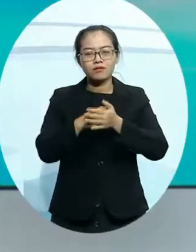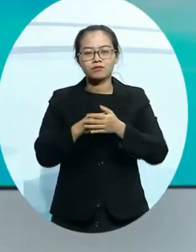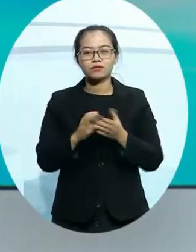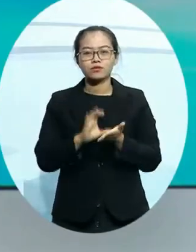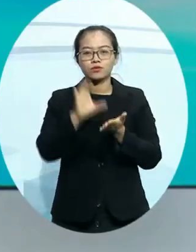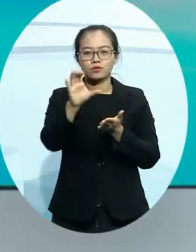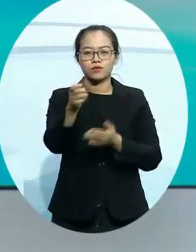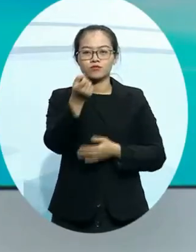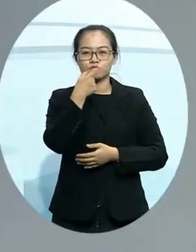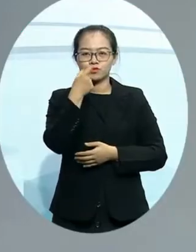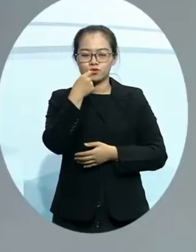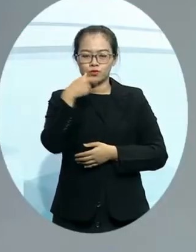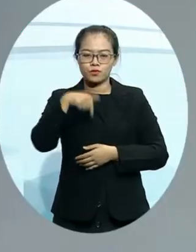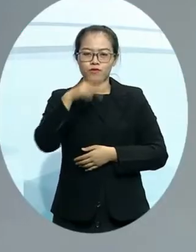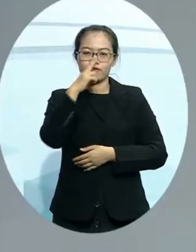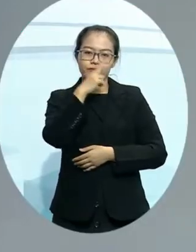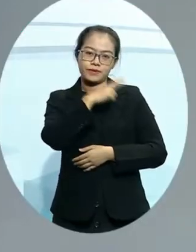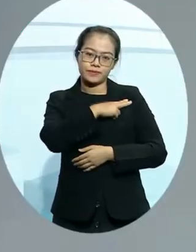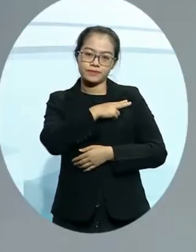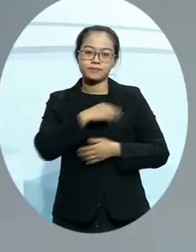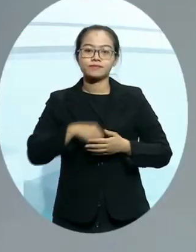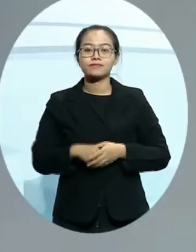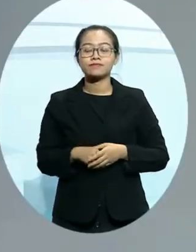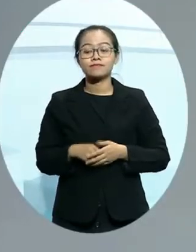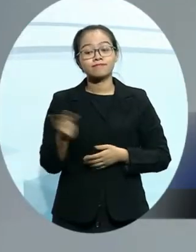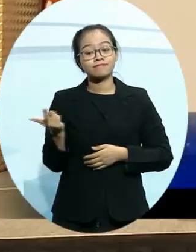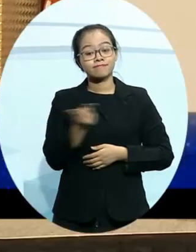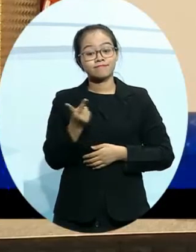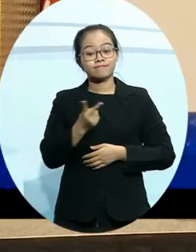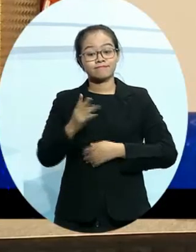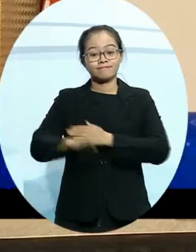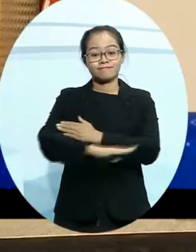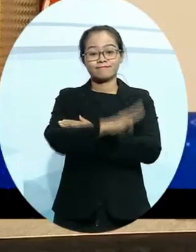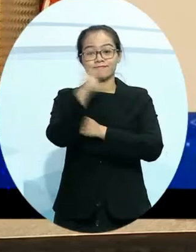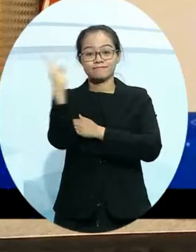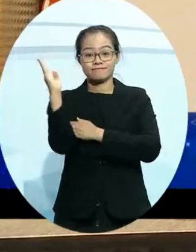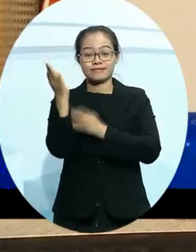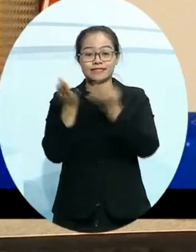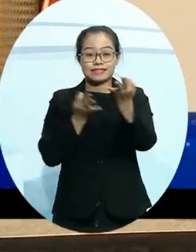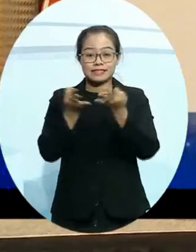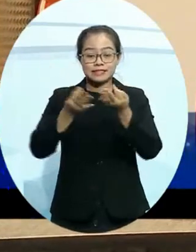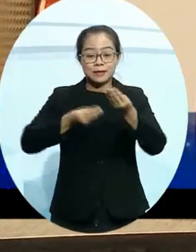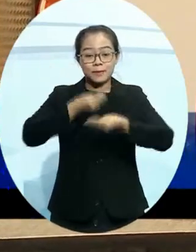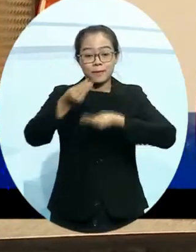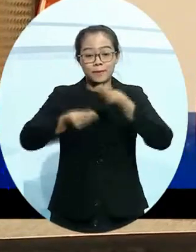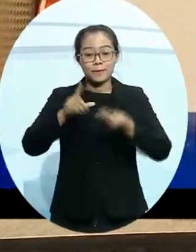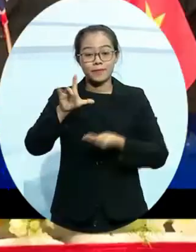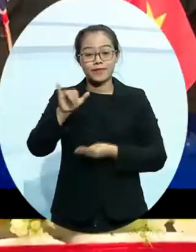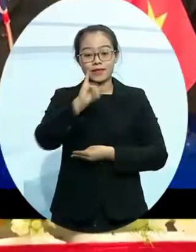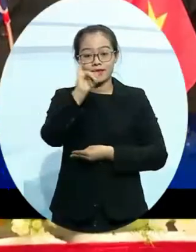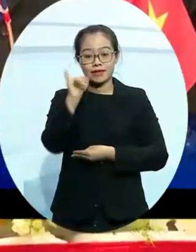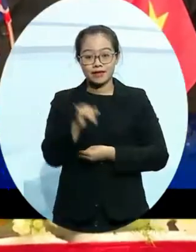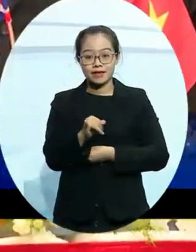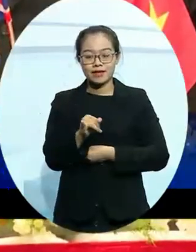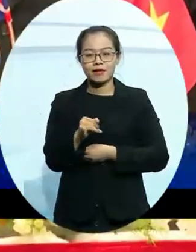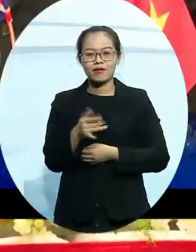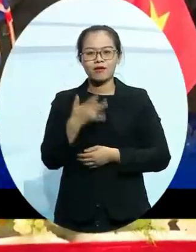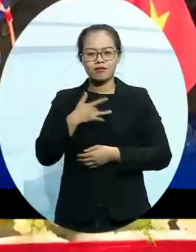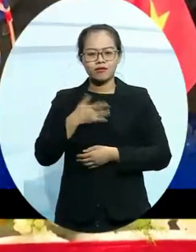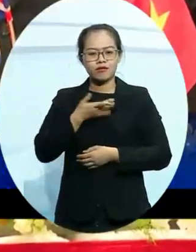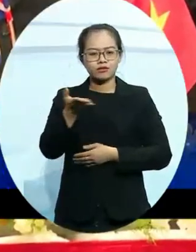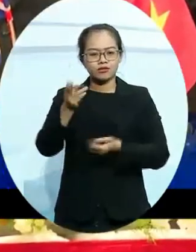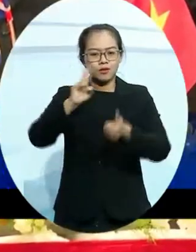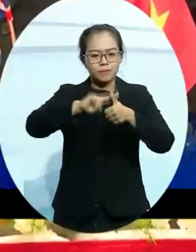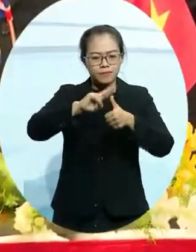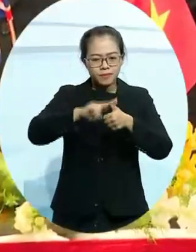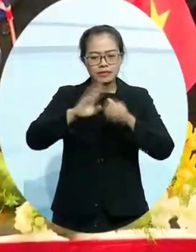Nam. Theo đó, hai bên sẽ cùng phát triển thị trường bán lẻ dược phẩm bền vững, đặt lợi ích của bệnh nhân và gia đình lên hàng